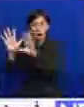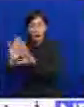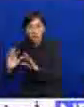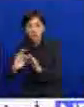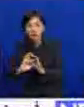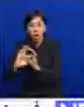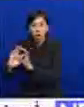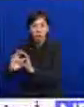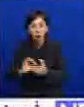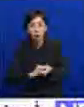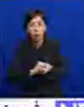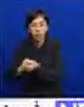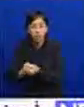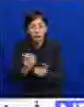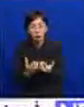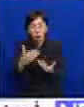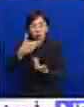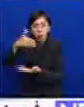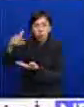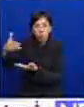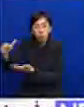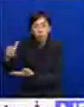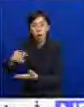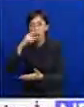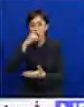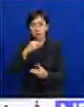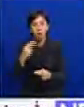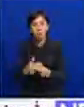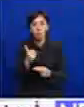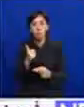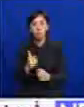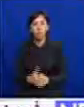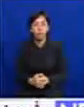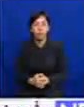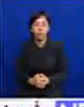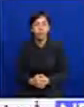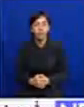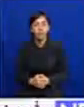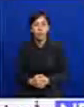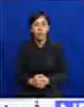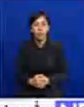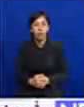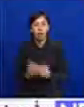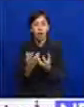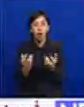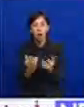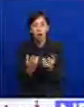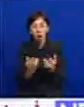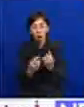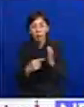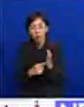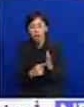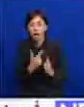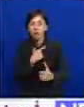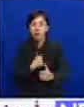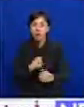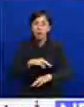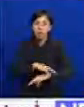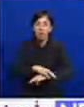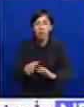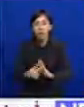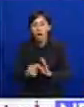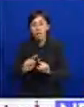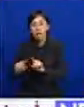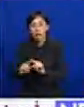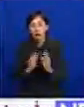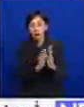ดันและสร้างมูลค่าการส่งออกให้กับอัญญมณีไทยสำหรับงานแสดงสินค้าอัญญมณีและเครื่องประดับจะมีไปจนถึงวัน